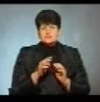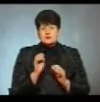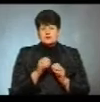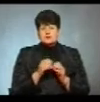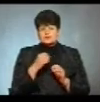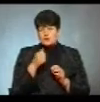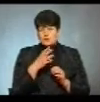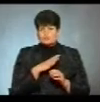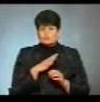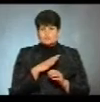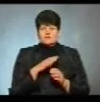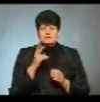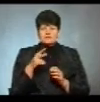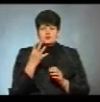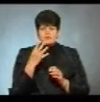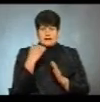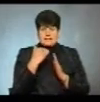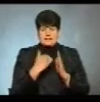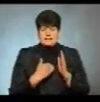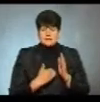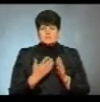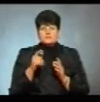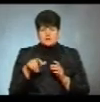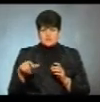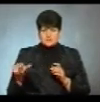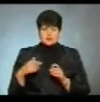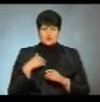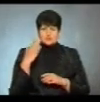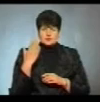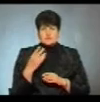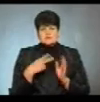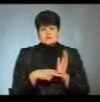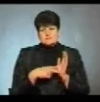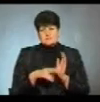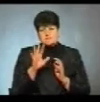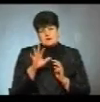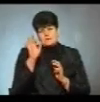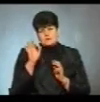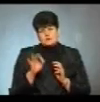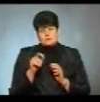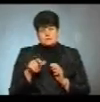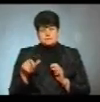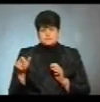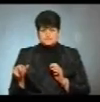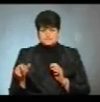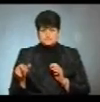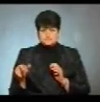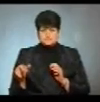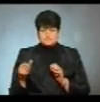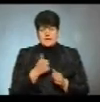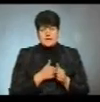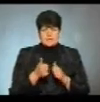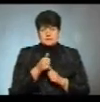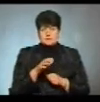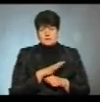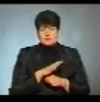них взяли участь 24 кандидати. Проголосували у першому турі майже 75% українців. Лідерами